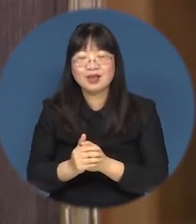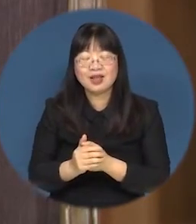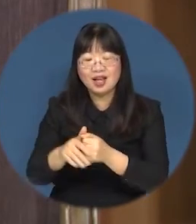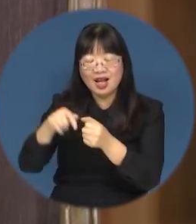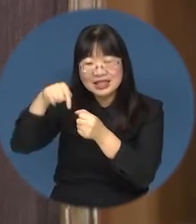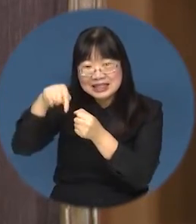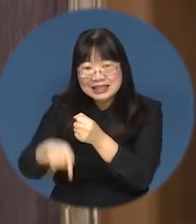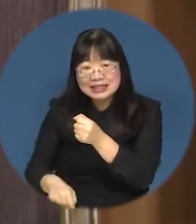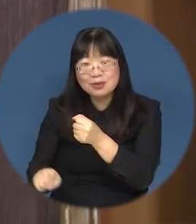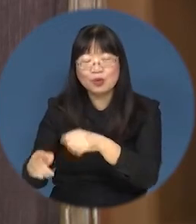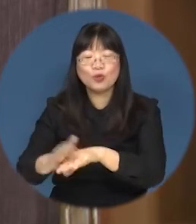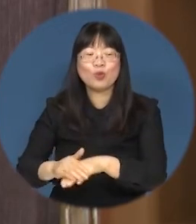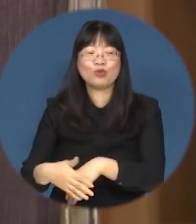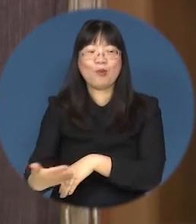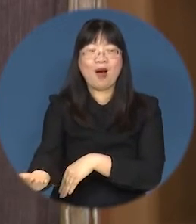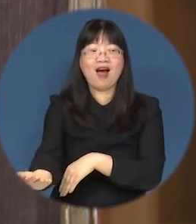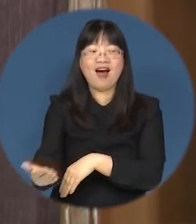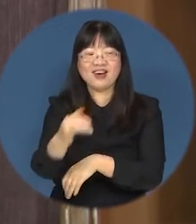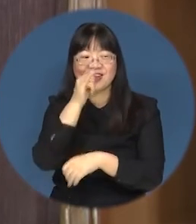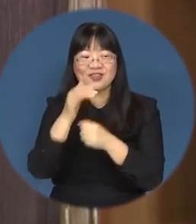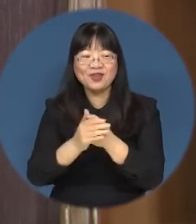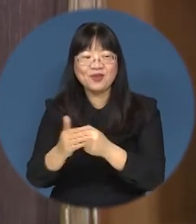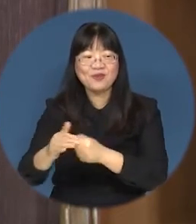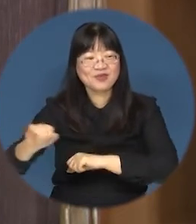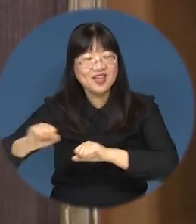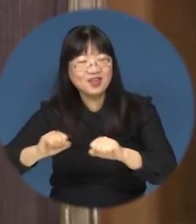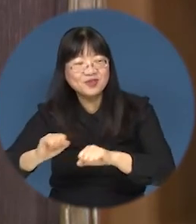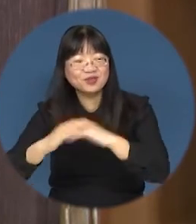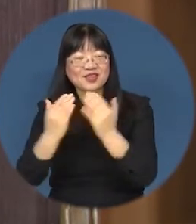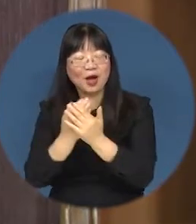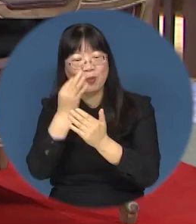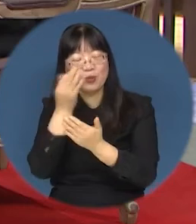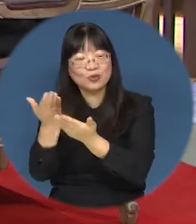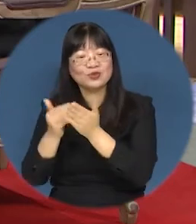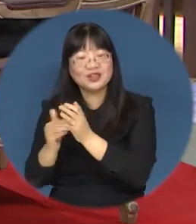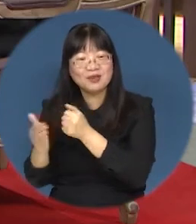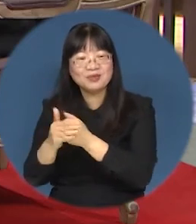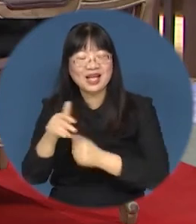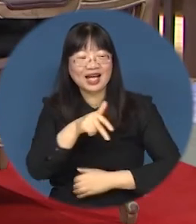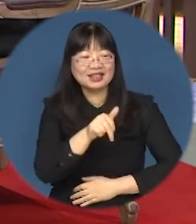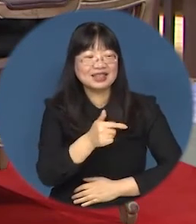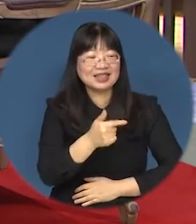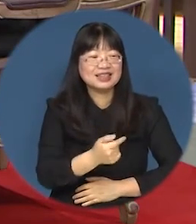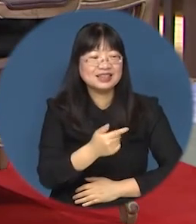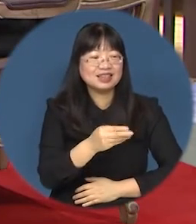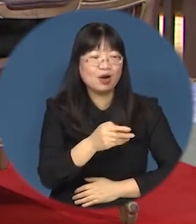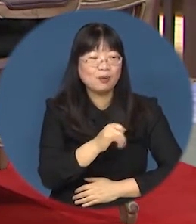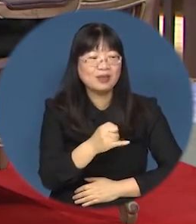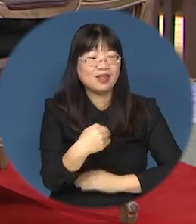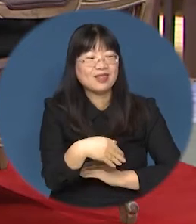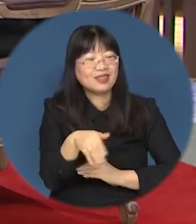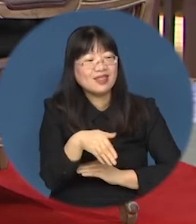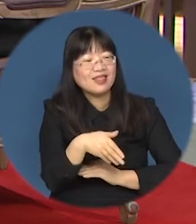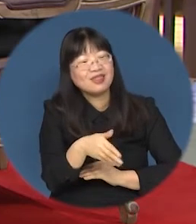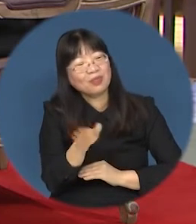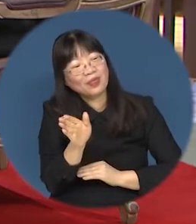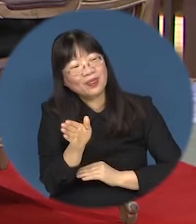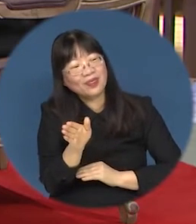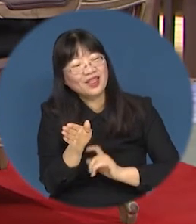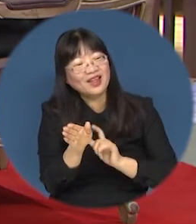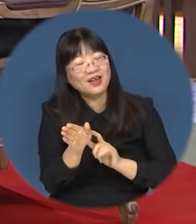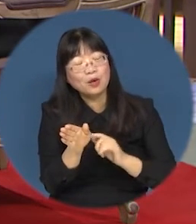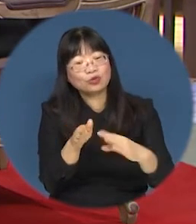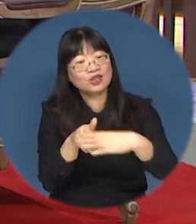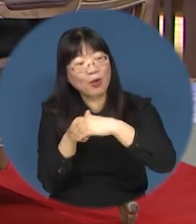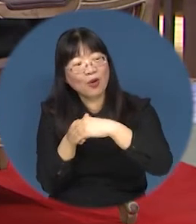깊이 들어가면은 뭐 손도 뻗어주고 뭐 자기가 액션 다 취해주니까. 그 지느러미를 뻗는 게 잡아라 이건가요? 그런 뜻인 것